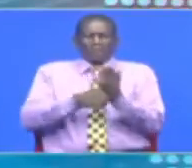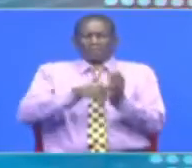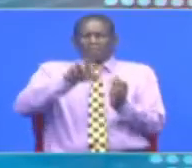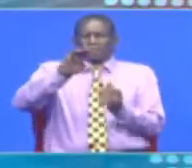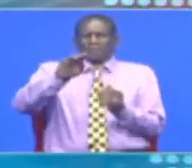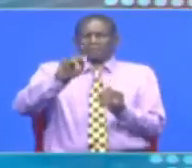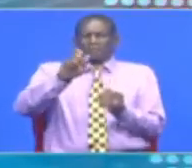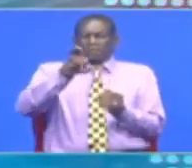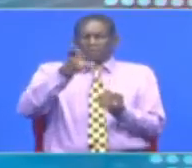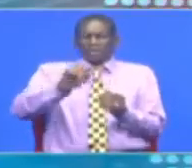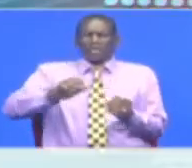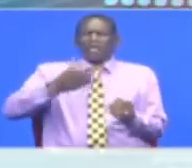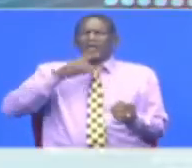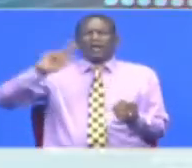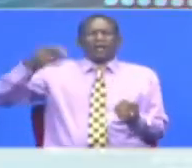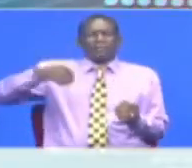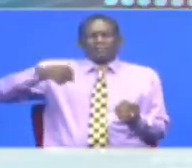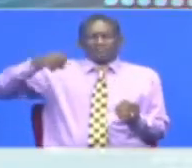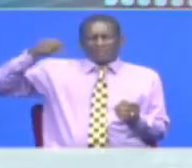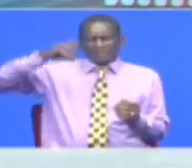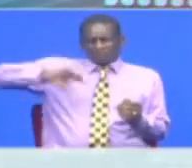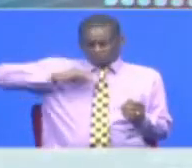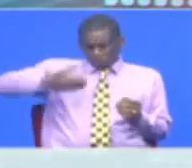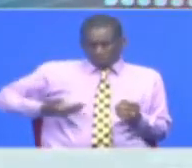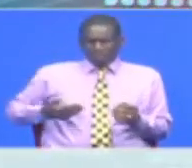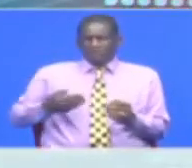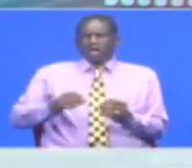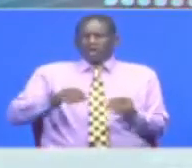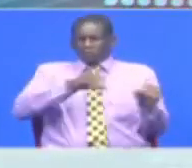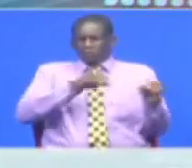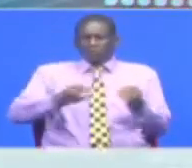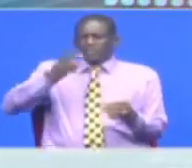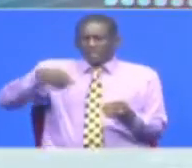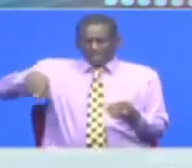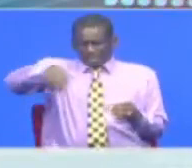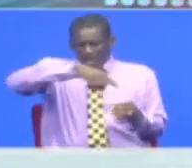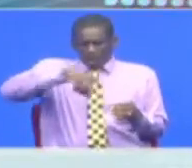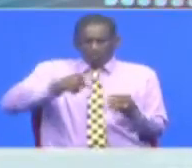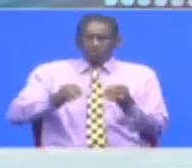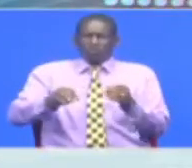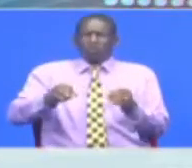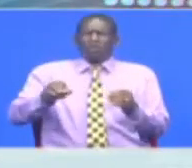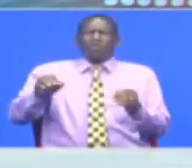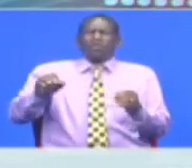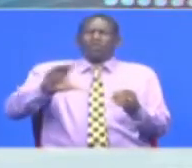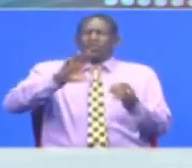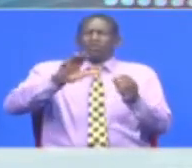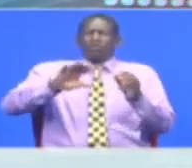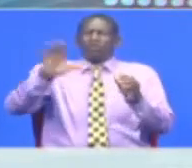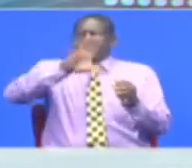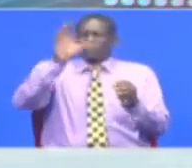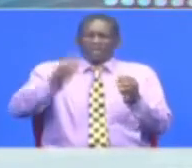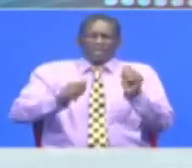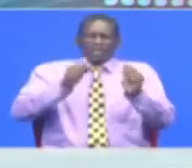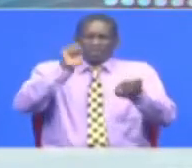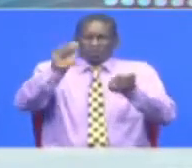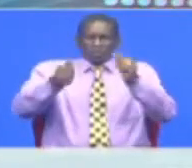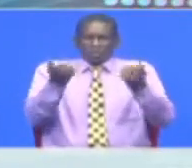Uri Harambee Starlets imeingia katika raundi ya pili ya kufuzu kombe la mataifa ya bara Afrika mwaka ujao baada ya kuishinda Sudan Kusini jumla